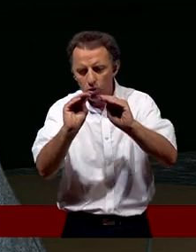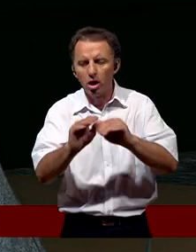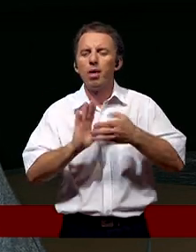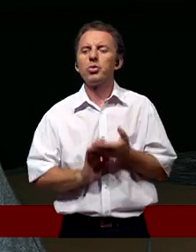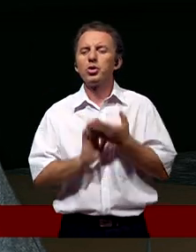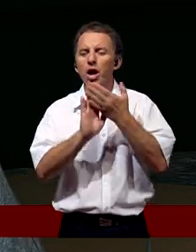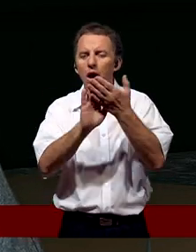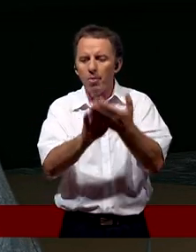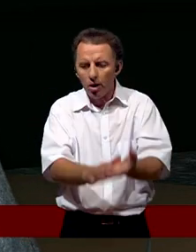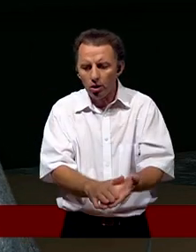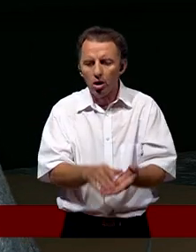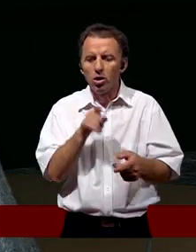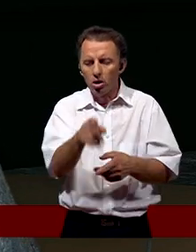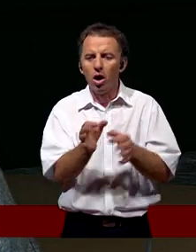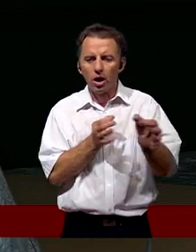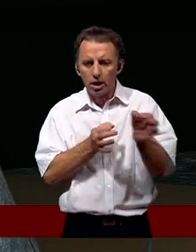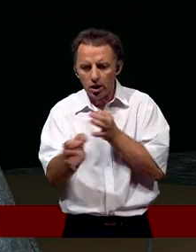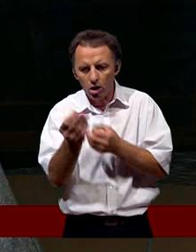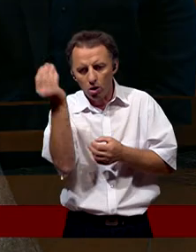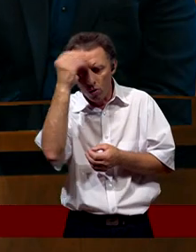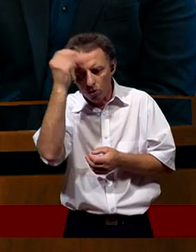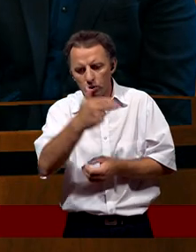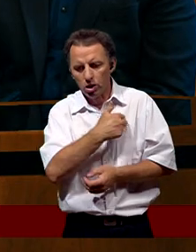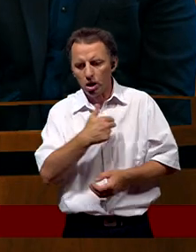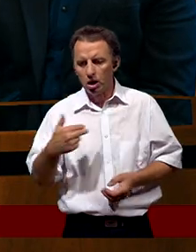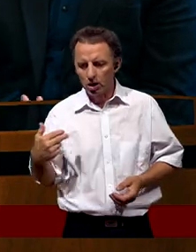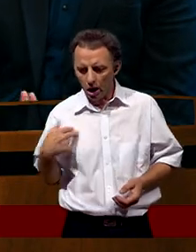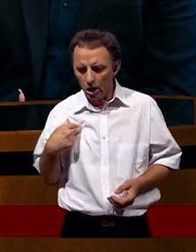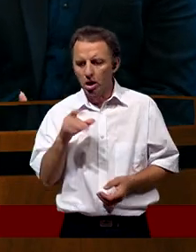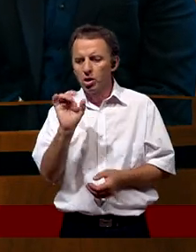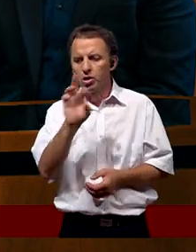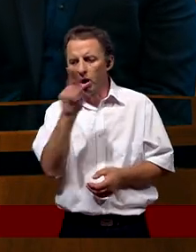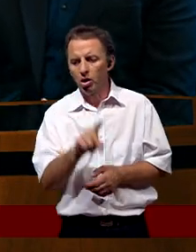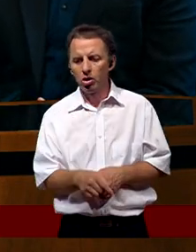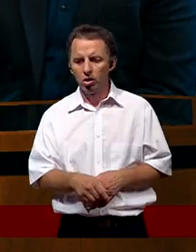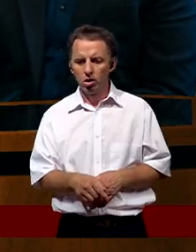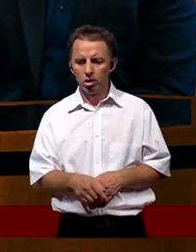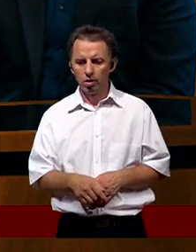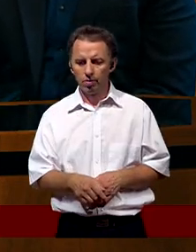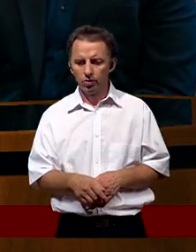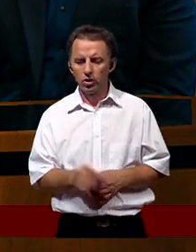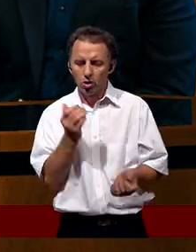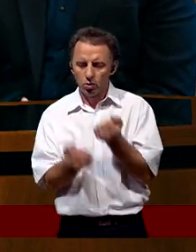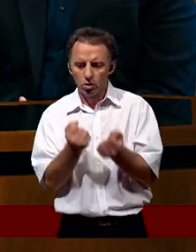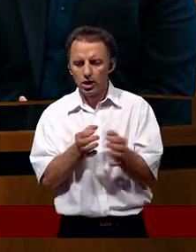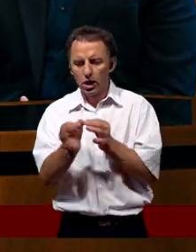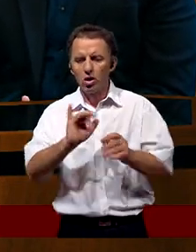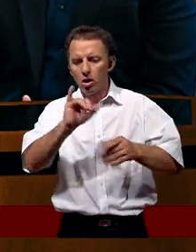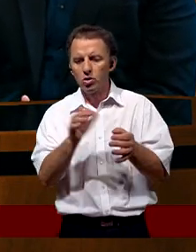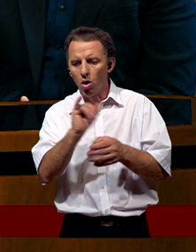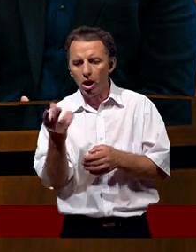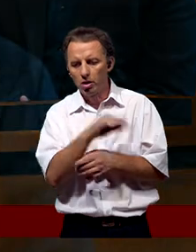przebaczenia. No i przez tą historię uczy nas. Tak, Grzegorzu, proszę. Jeszcze dwie krótkie myśli związane z